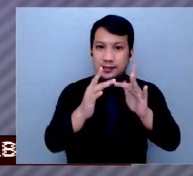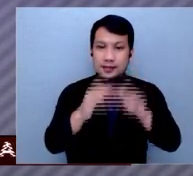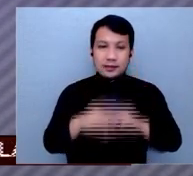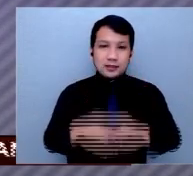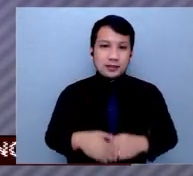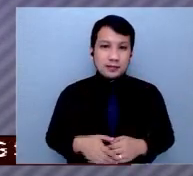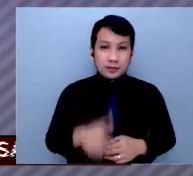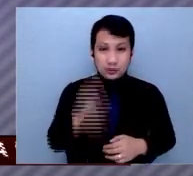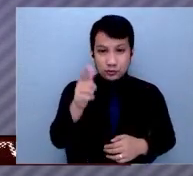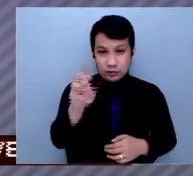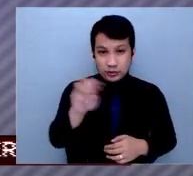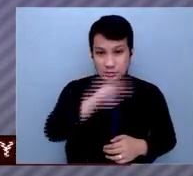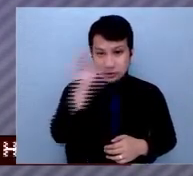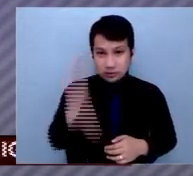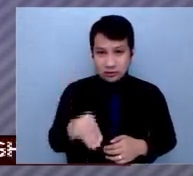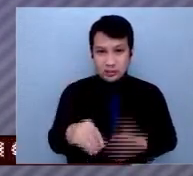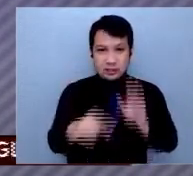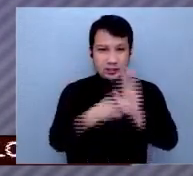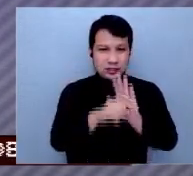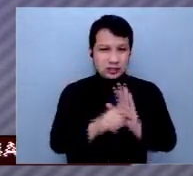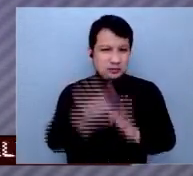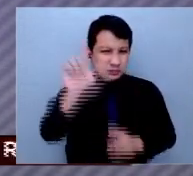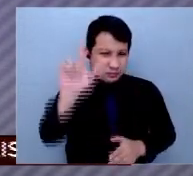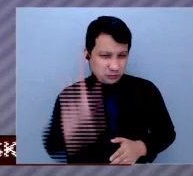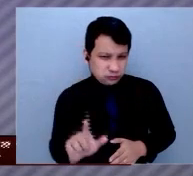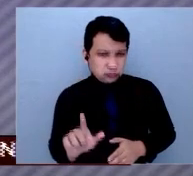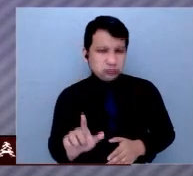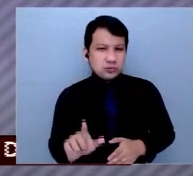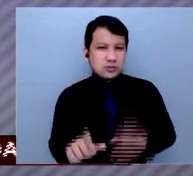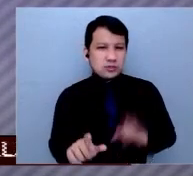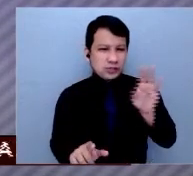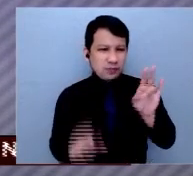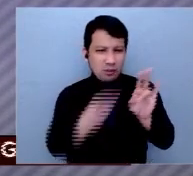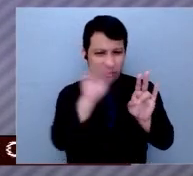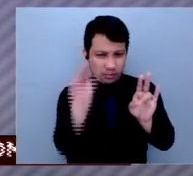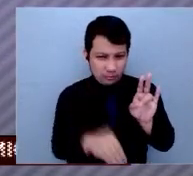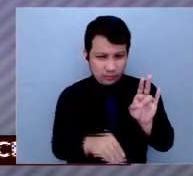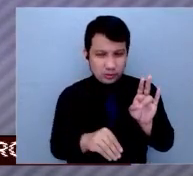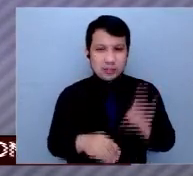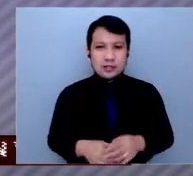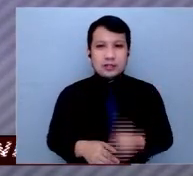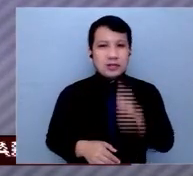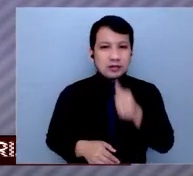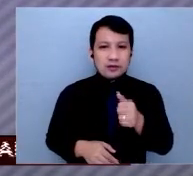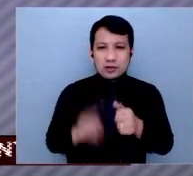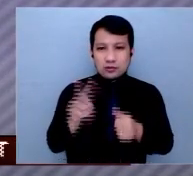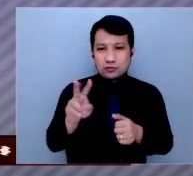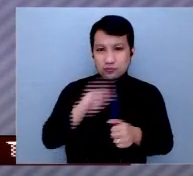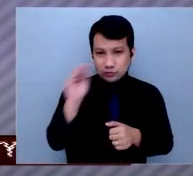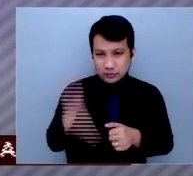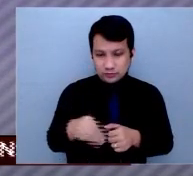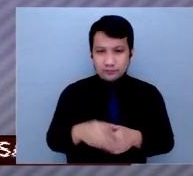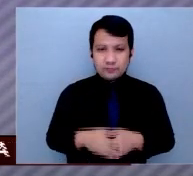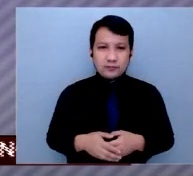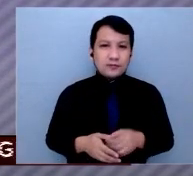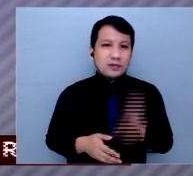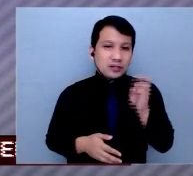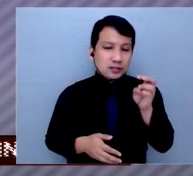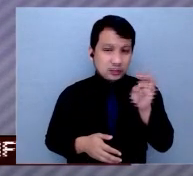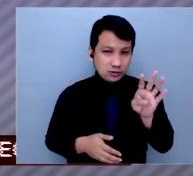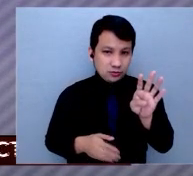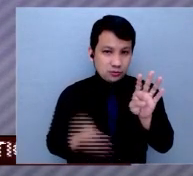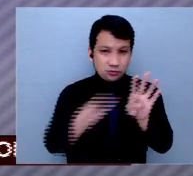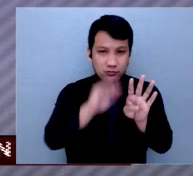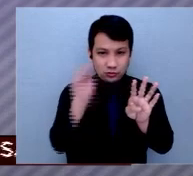26% ang negative riyan, maliit ang positive na 7% at not treated na 2%. 64% naman ng